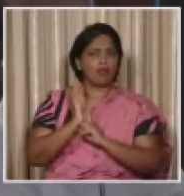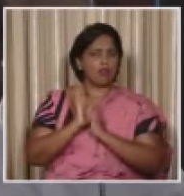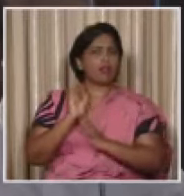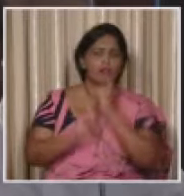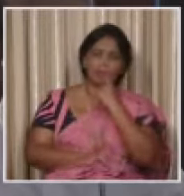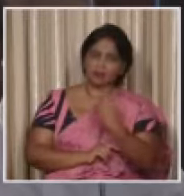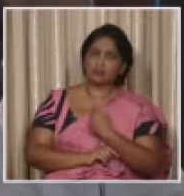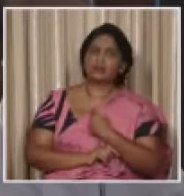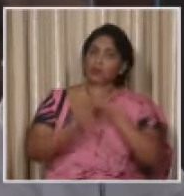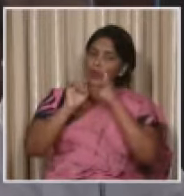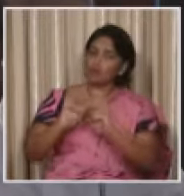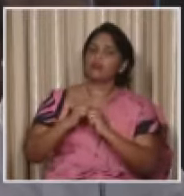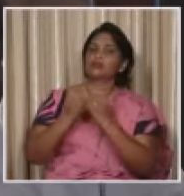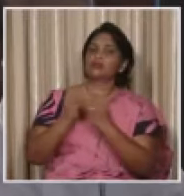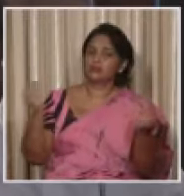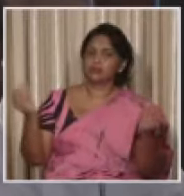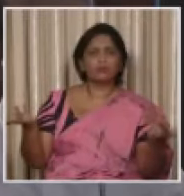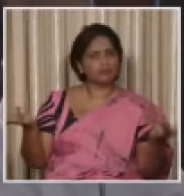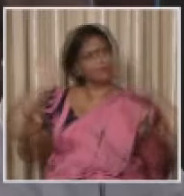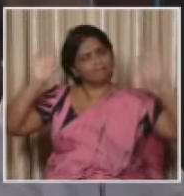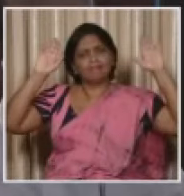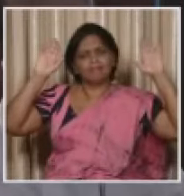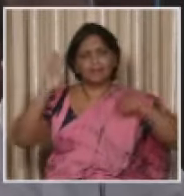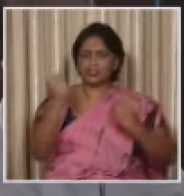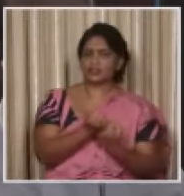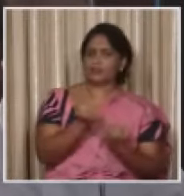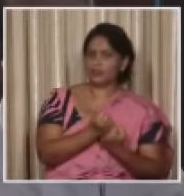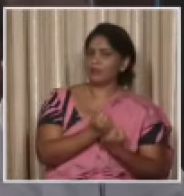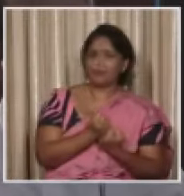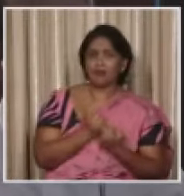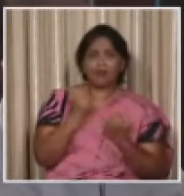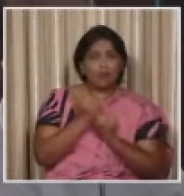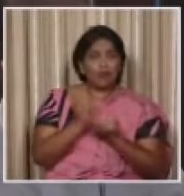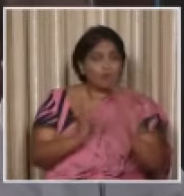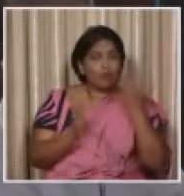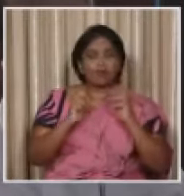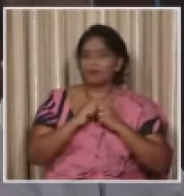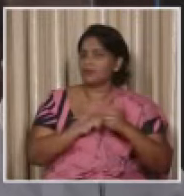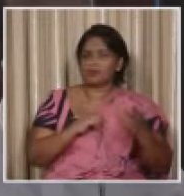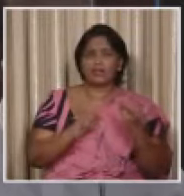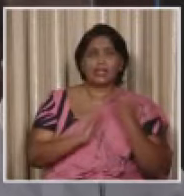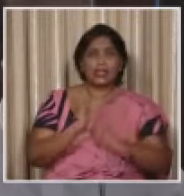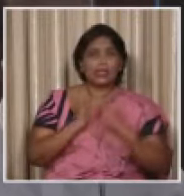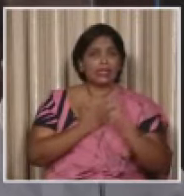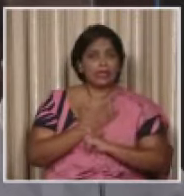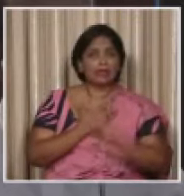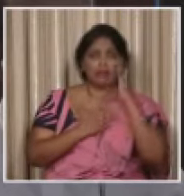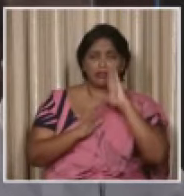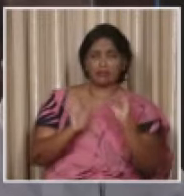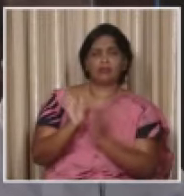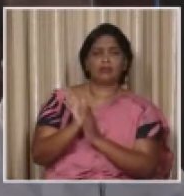කියන්න මේ විදියට විසඳන්න කියලා ඉතින් අපි අත් දෙකම උස්සලා සහයෝගය දෙන්නම් එහෙම විසඳන්න පුළුවන් ක්‍රමයක් නැහැ මේ නීති රීති අනුව ස්වාධීන